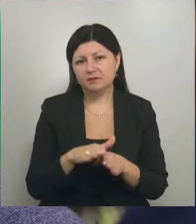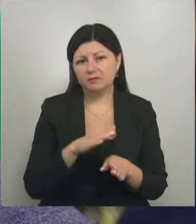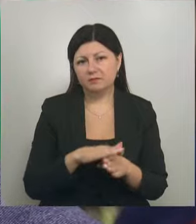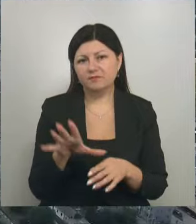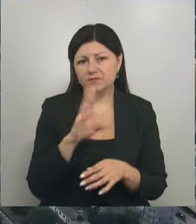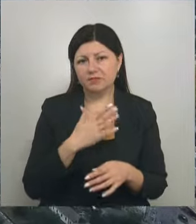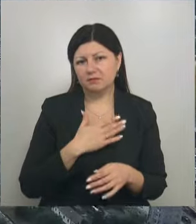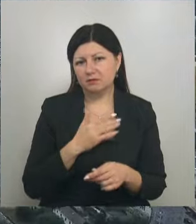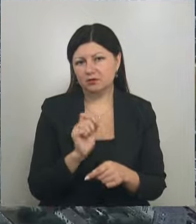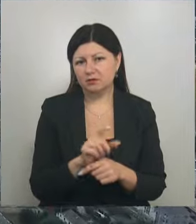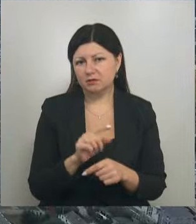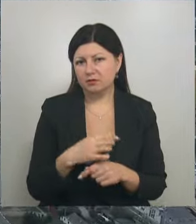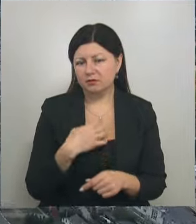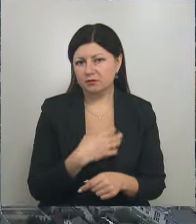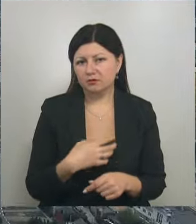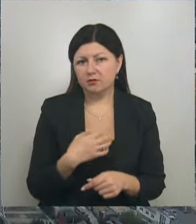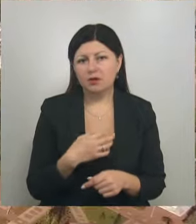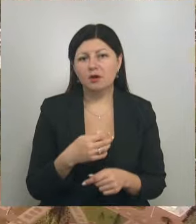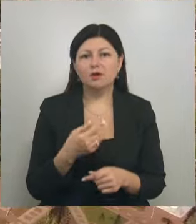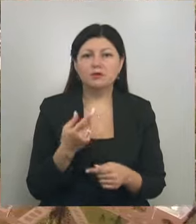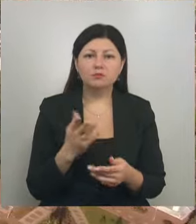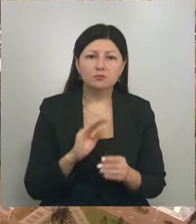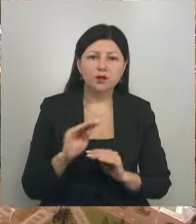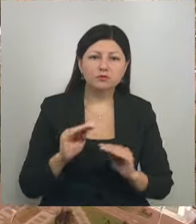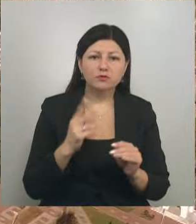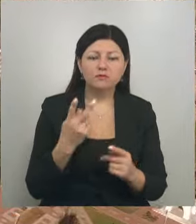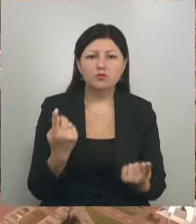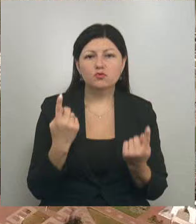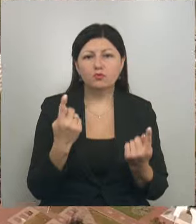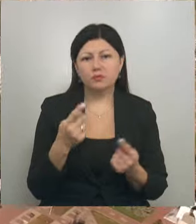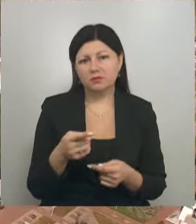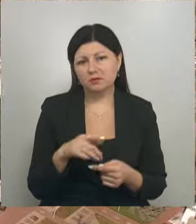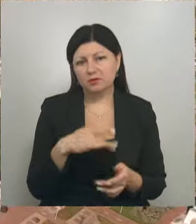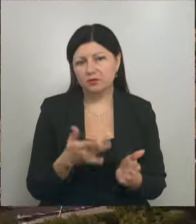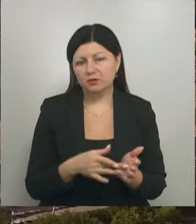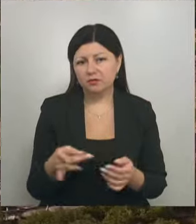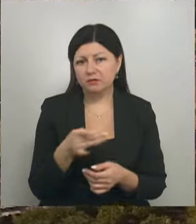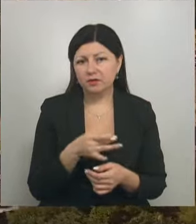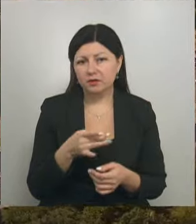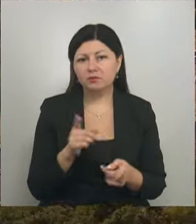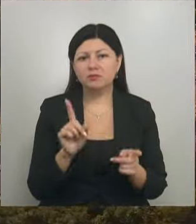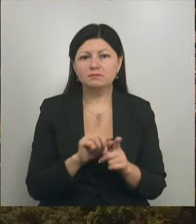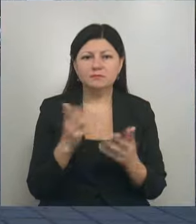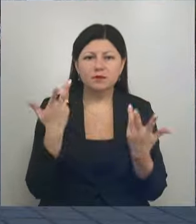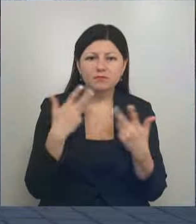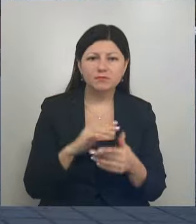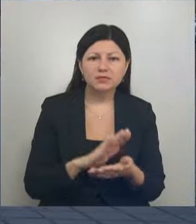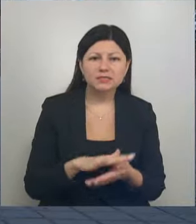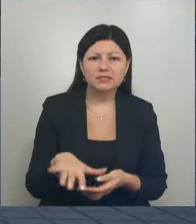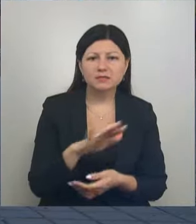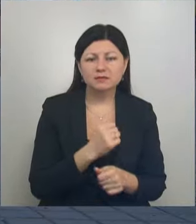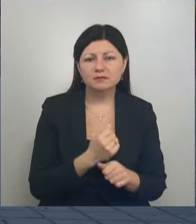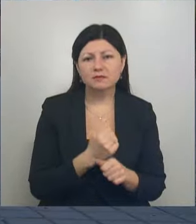стратегических задач. Помимо благоустройства двух крупных городов региона, создания в них комфортной среды, развития